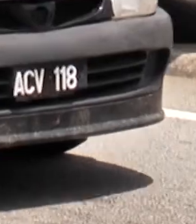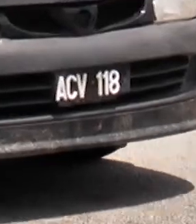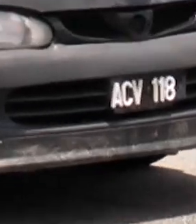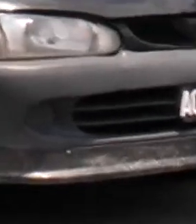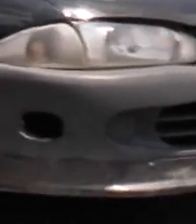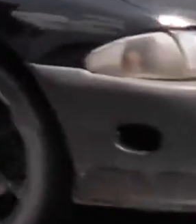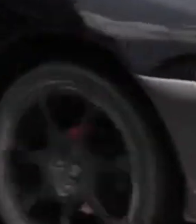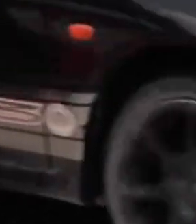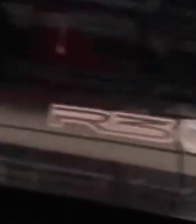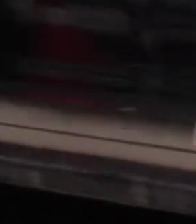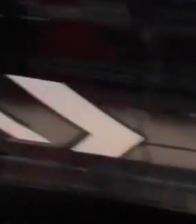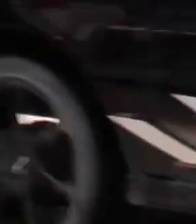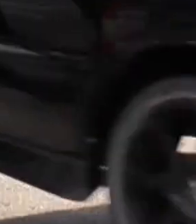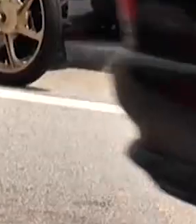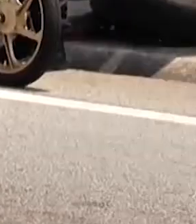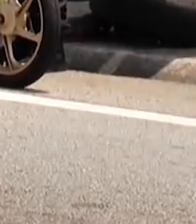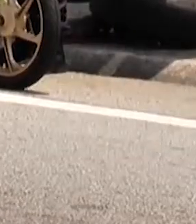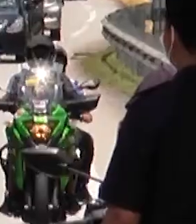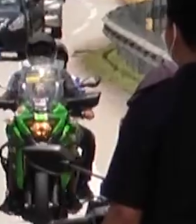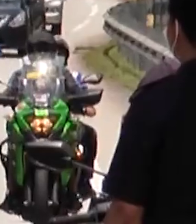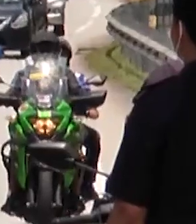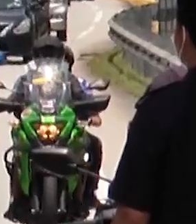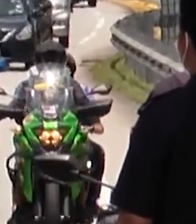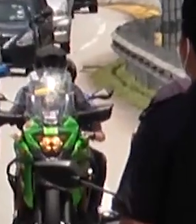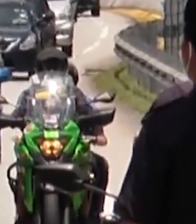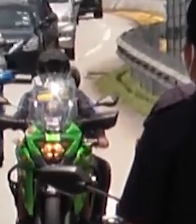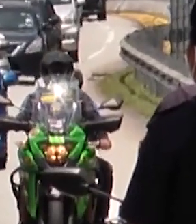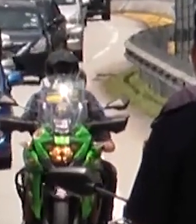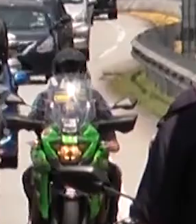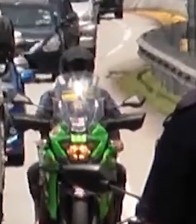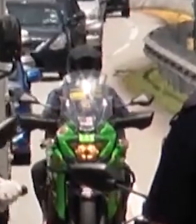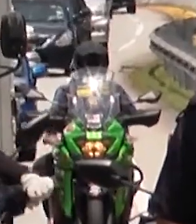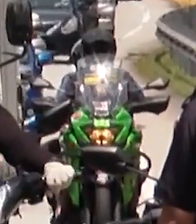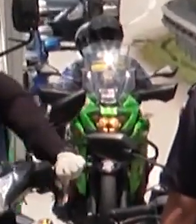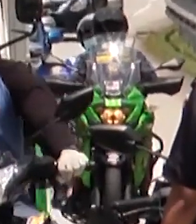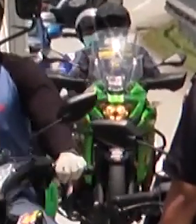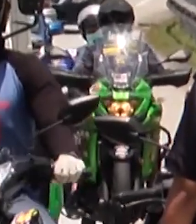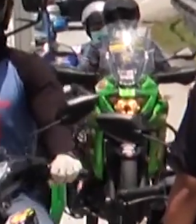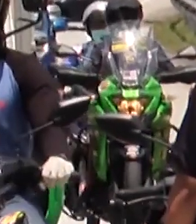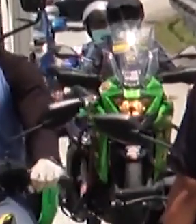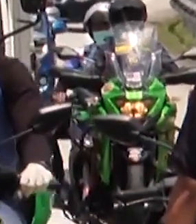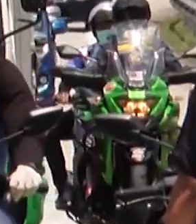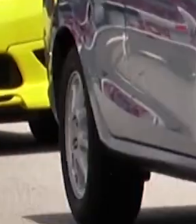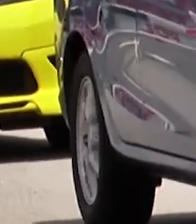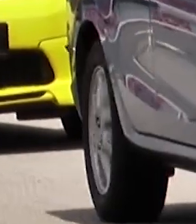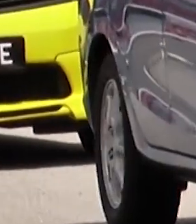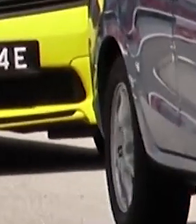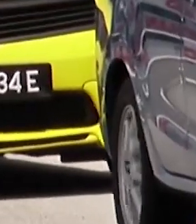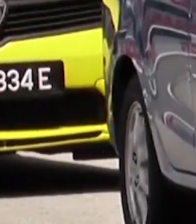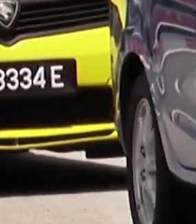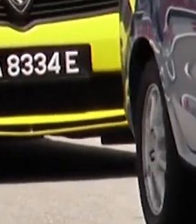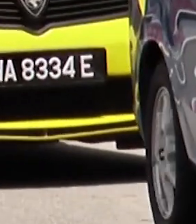menggunakan tenaga rela pula untuk memastikan Michael nih patuh Gaby sekarang ini memang telah rela dan sebagainya